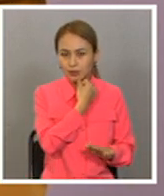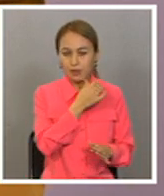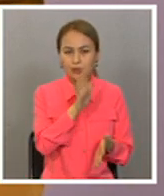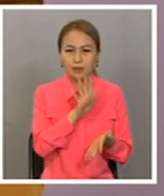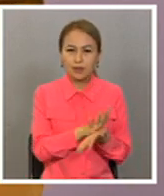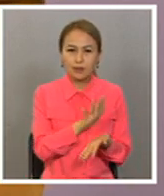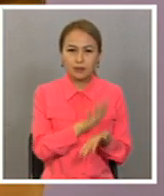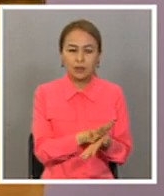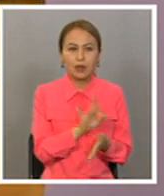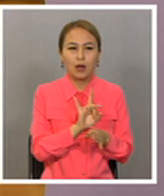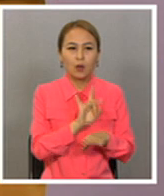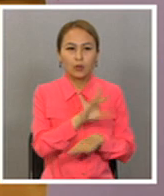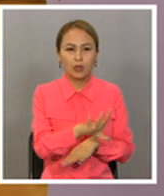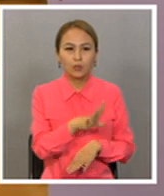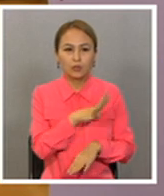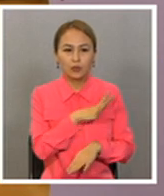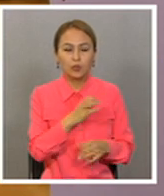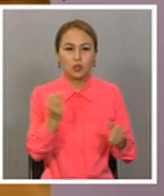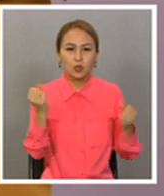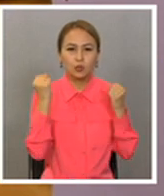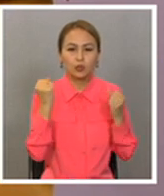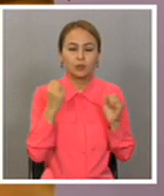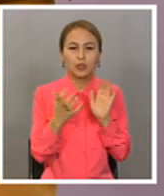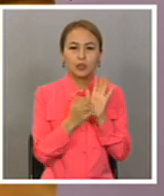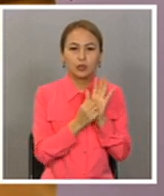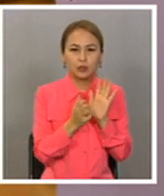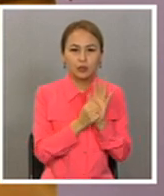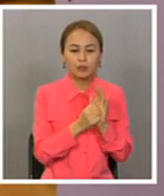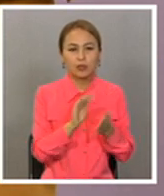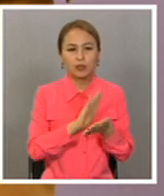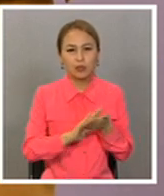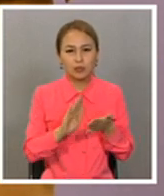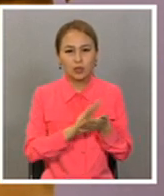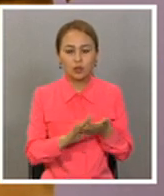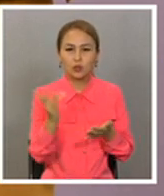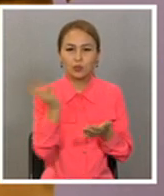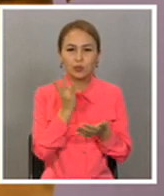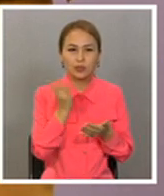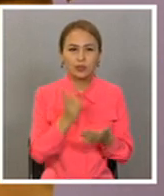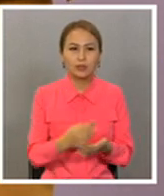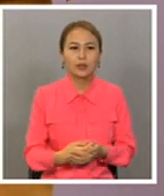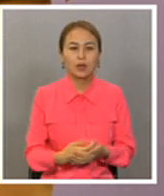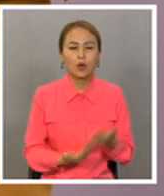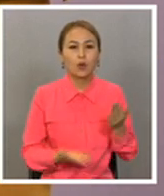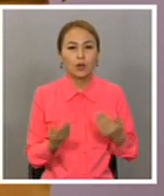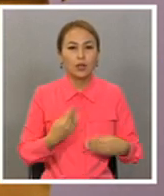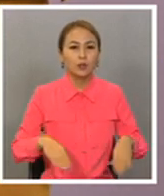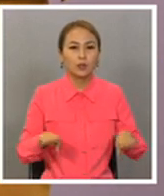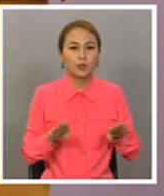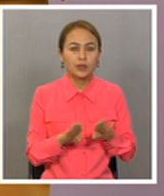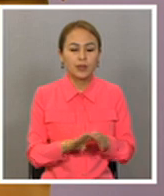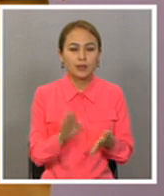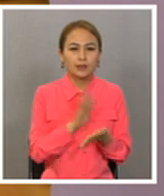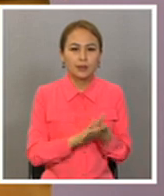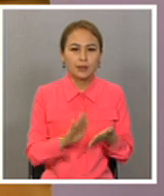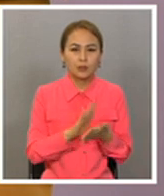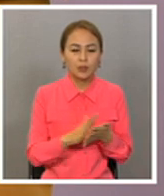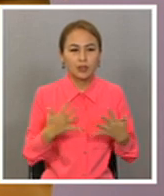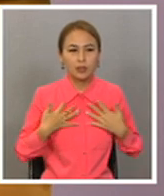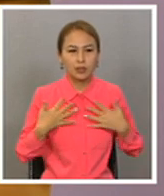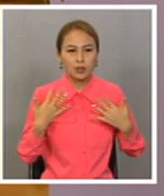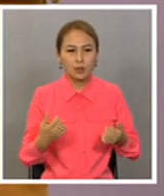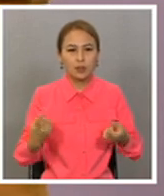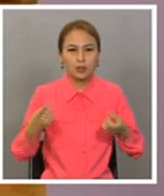салақтықтан аулақ болып, спортпен шұғылданып, таза жүруіміз керек екен. Олай болса, тазалық пен денсаулыққа